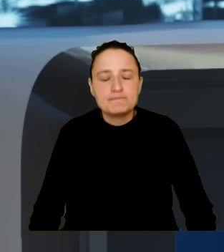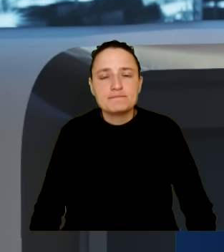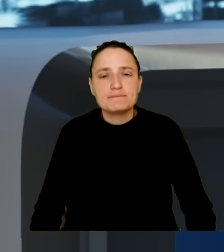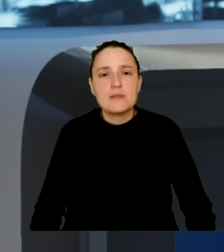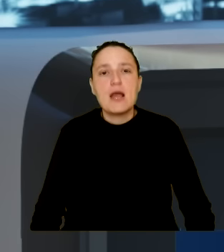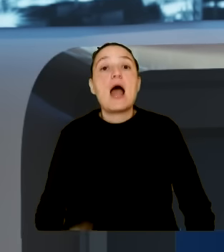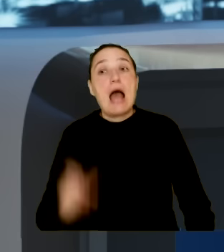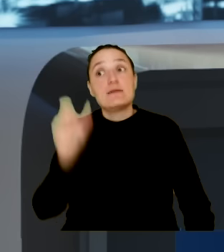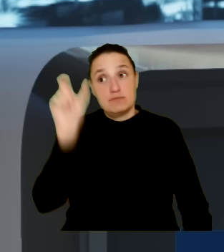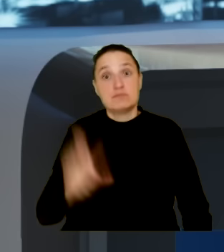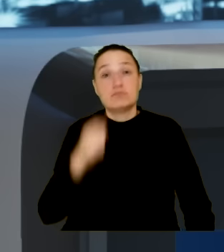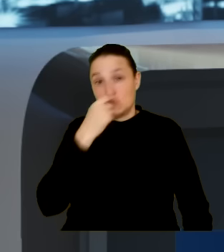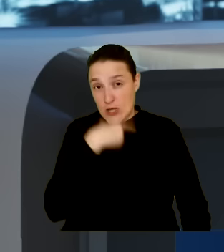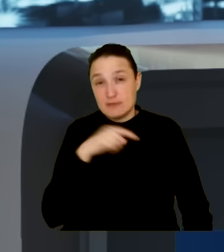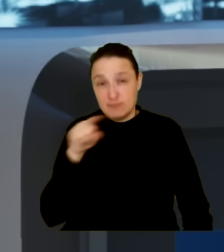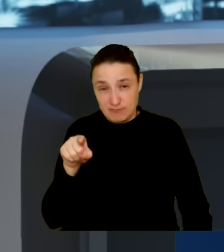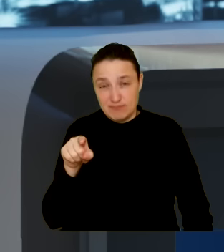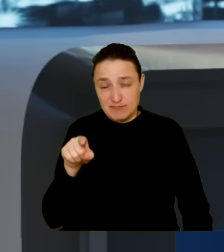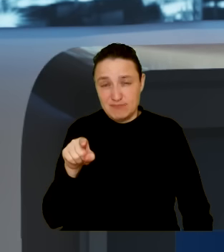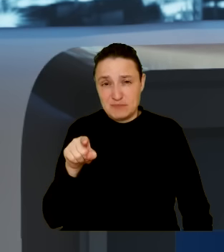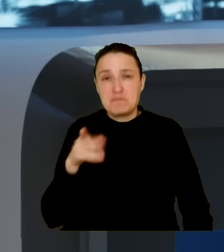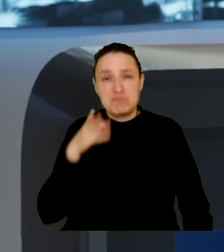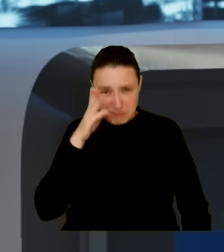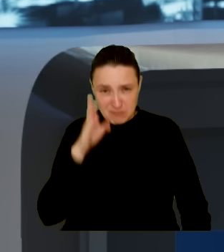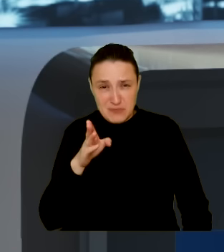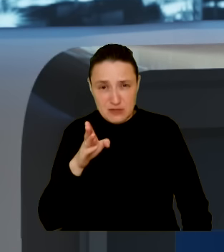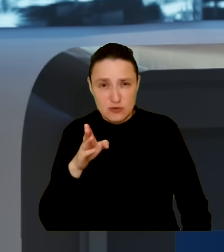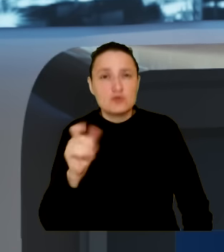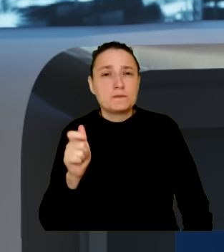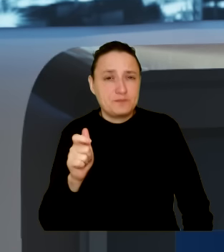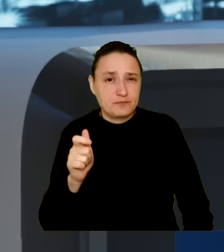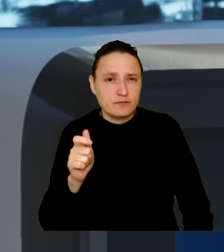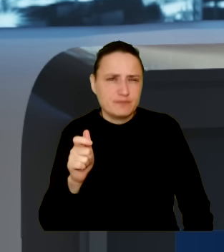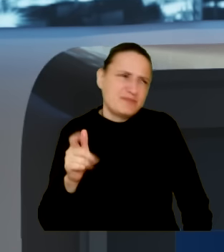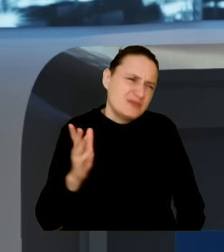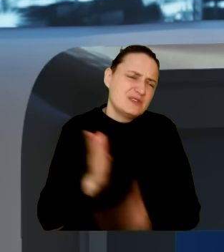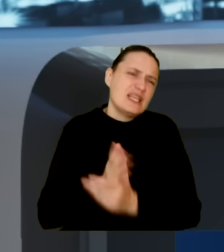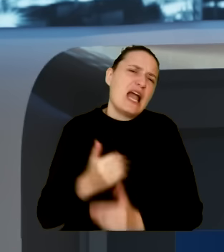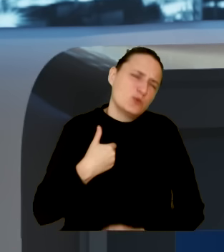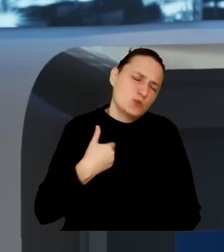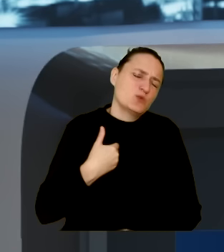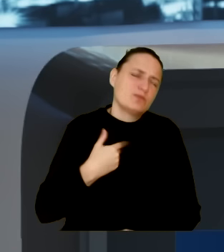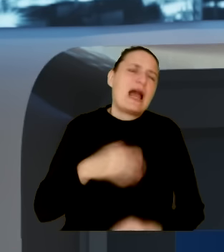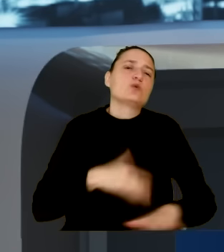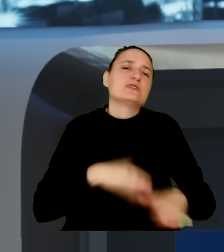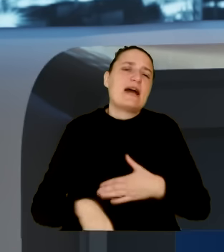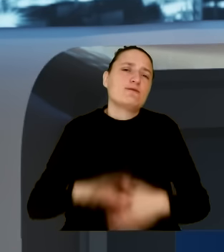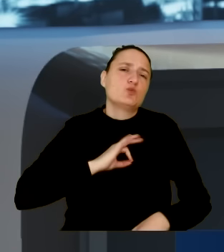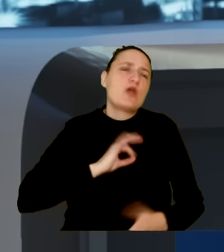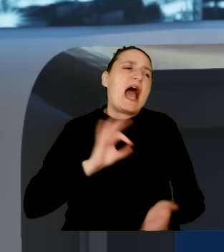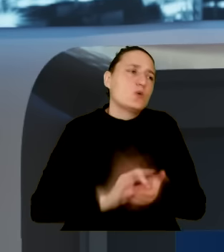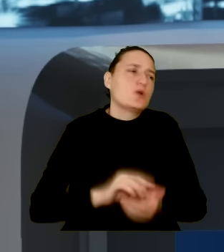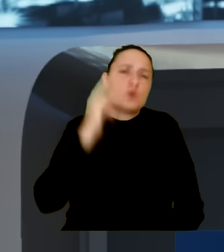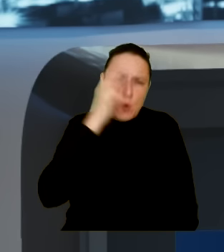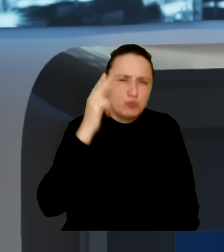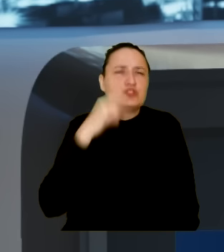przyszłości z racji swojego zawodu to miałam do czynienia z osobami, które, z komunistami, którzy